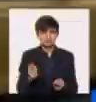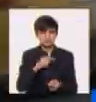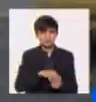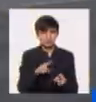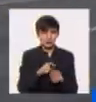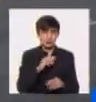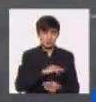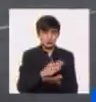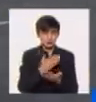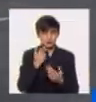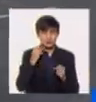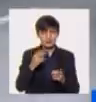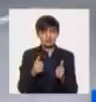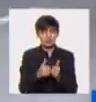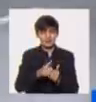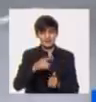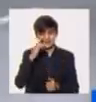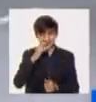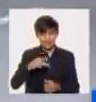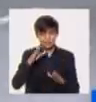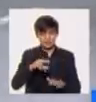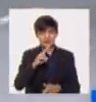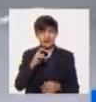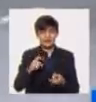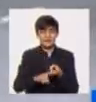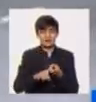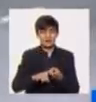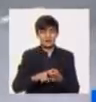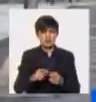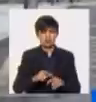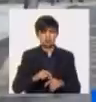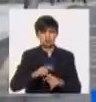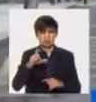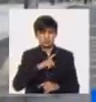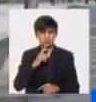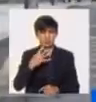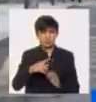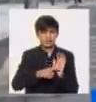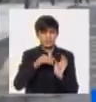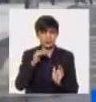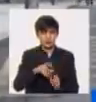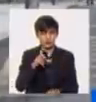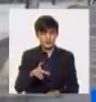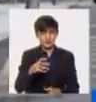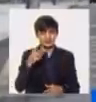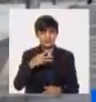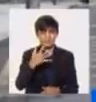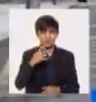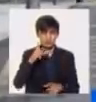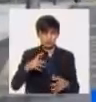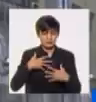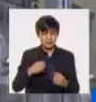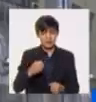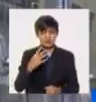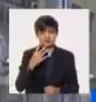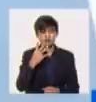работает. Сегодня в соседней стране число зараженных коронавирусом превысило 47 тысяч человек. 3500 выздоровели, а 405